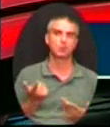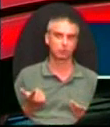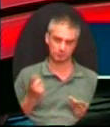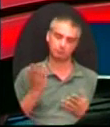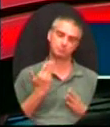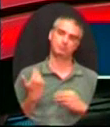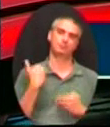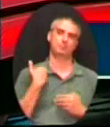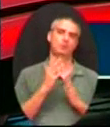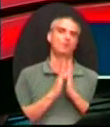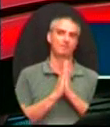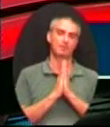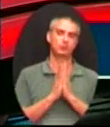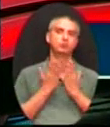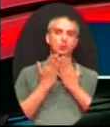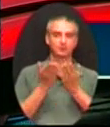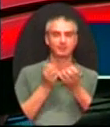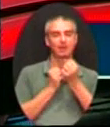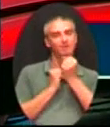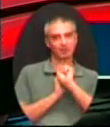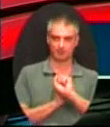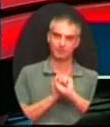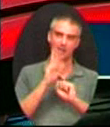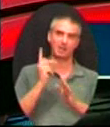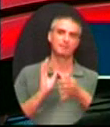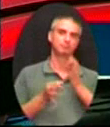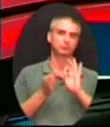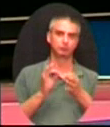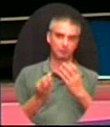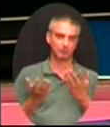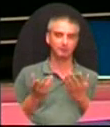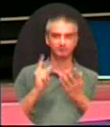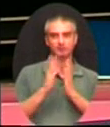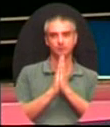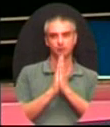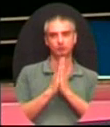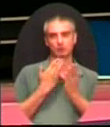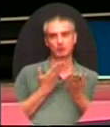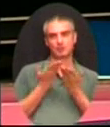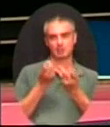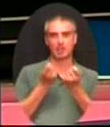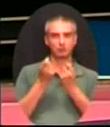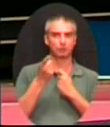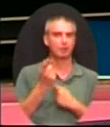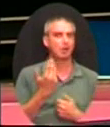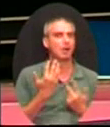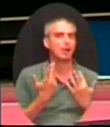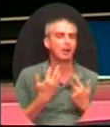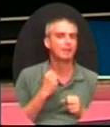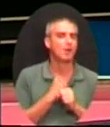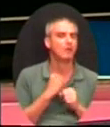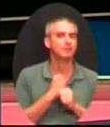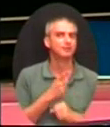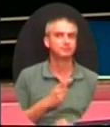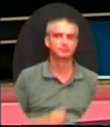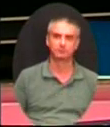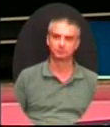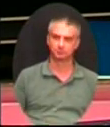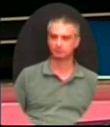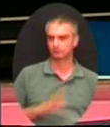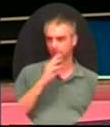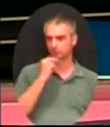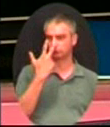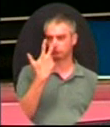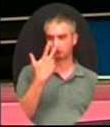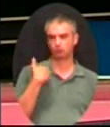הם פנו אליי וביקשו עזרה ואת התמיכה, גם המשפטית, ביקשו שאני אכוון אותם. בכמה עובדים מדובר?